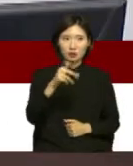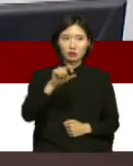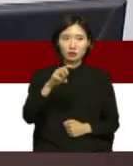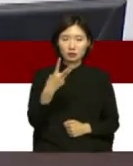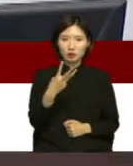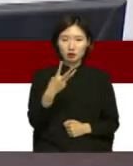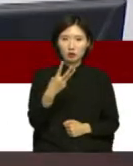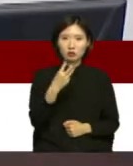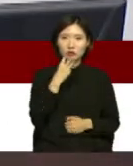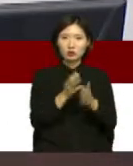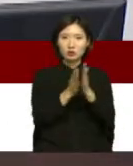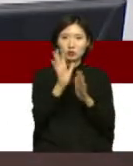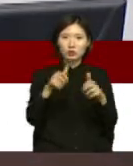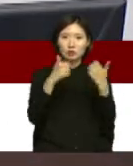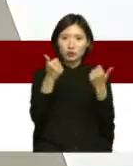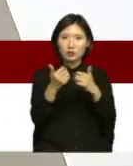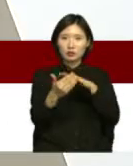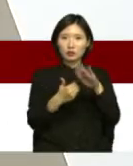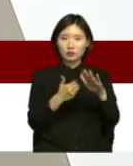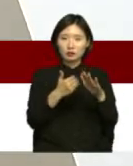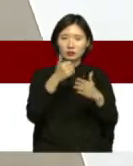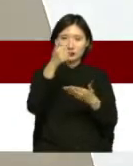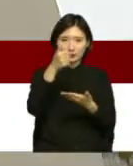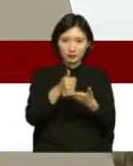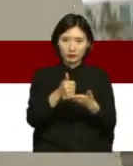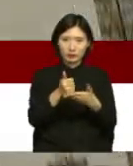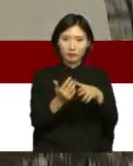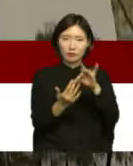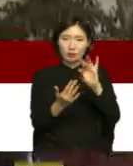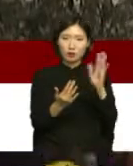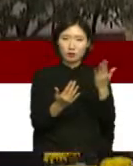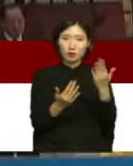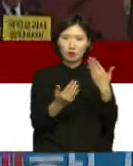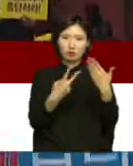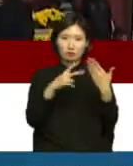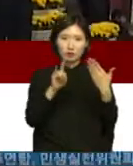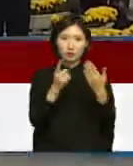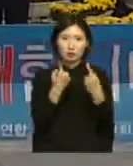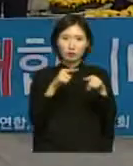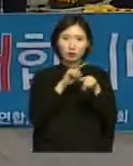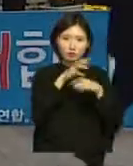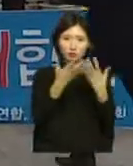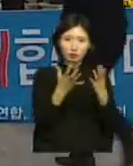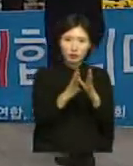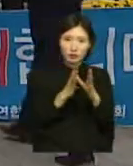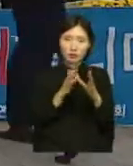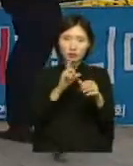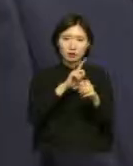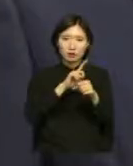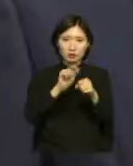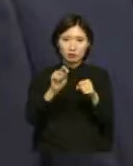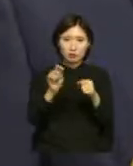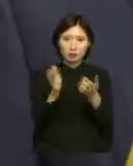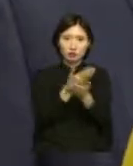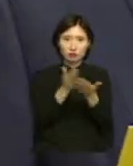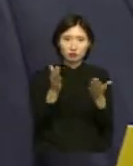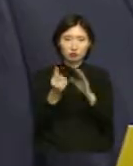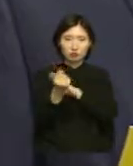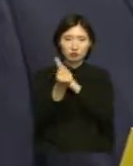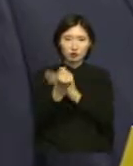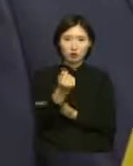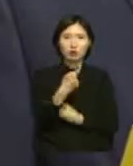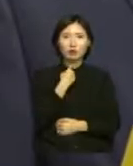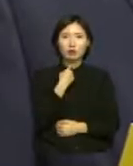전반기 의장에 당선됐습니다. 구대시의회 더불어민주당 대표의원과 지방분권 TF단장 등을 역임한